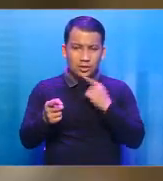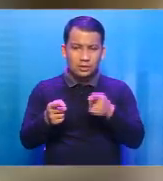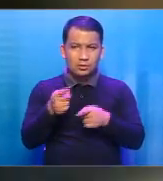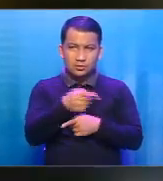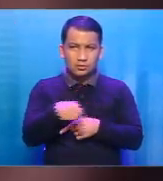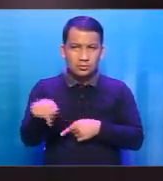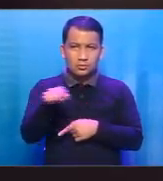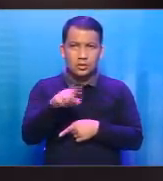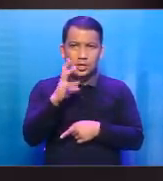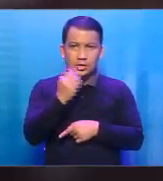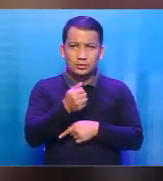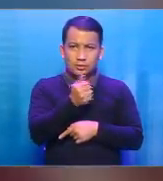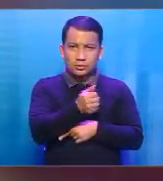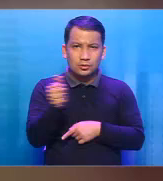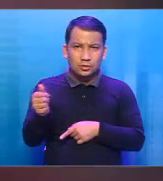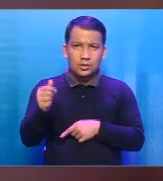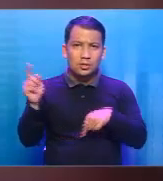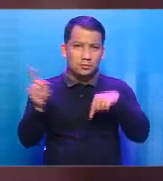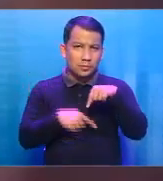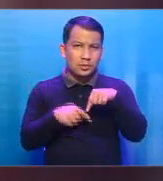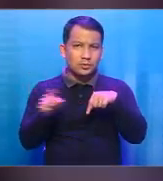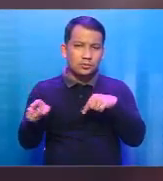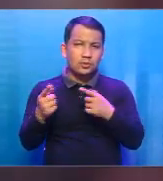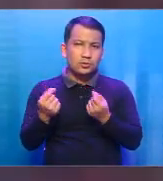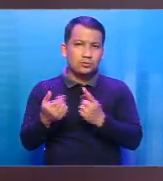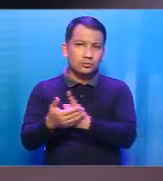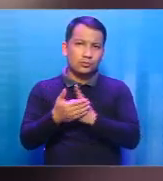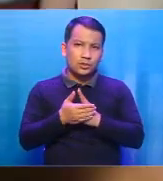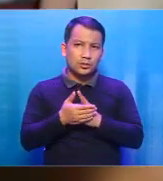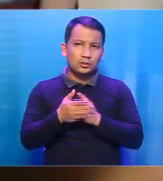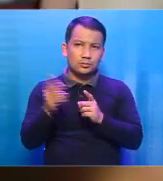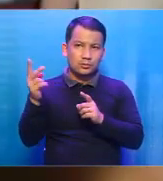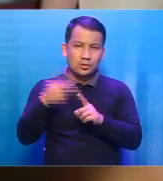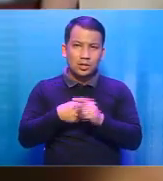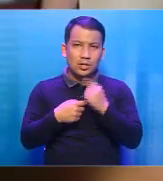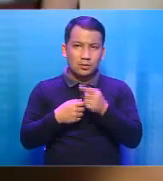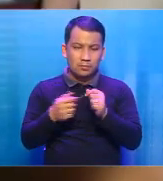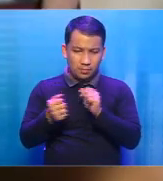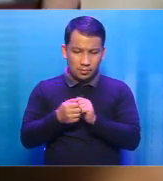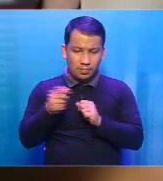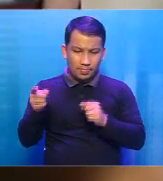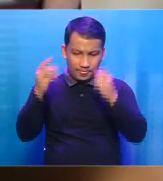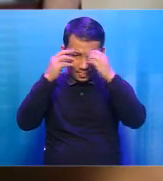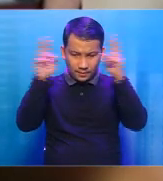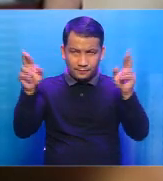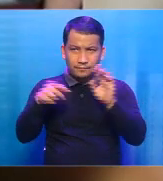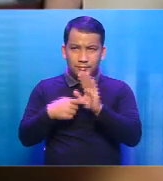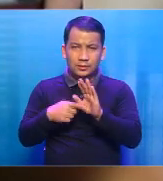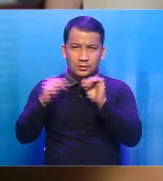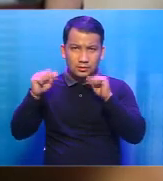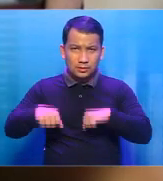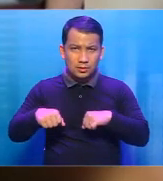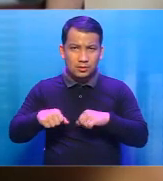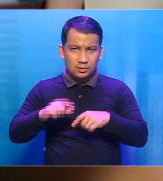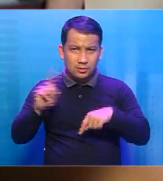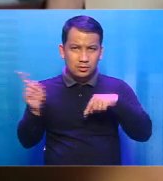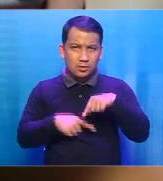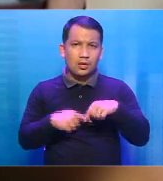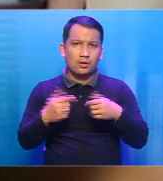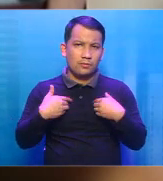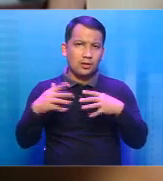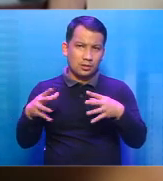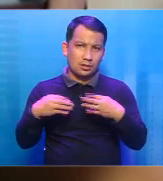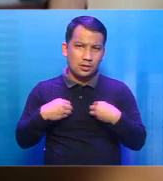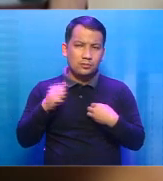na ang mga dapat patawan ng multa dahil sa quarantine violation. Kung kasama ang alkalde o ang kanyang misis sa dapat managot,